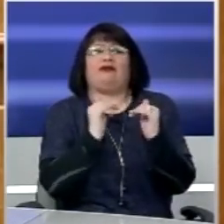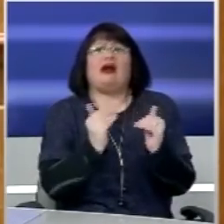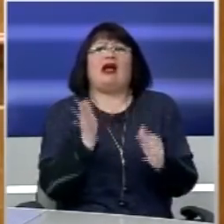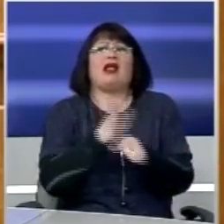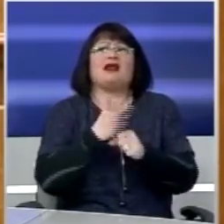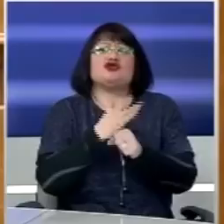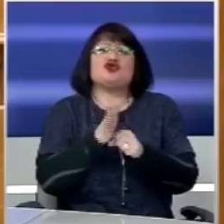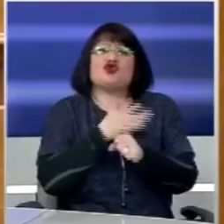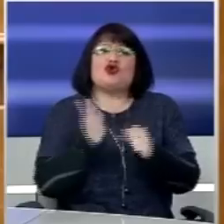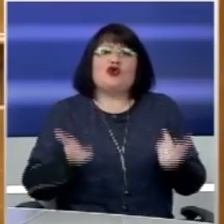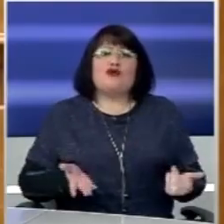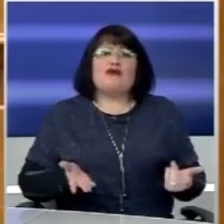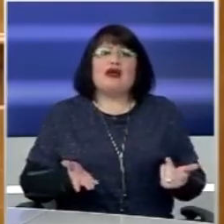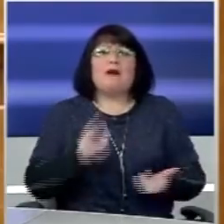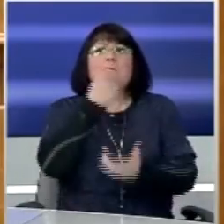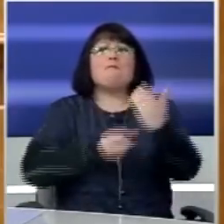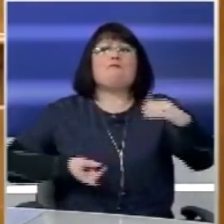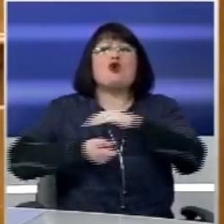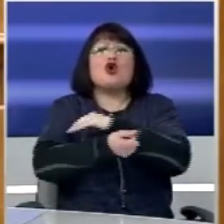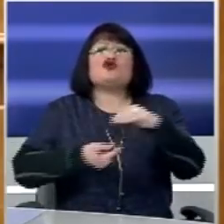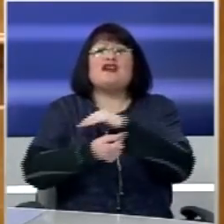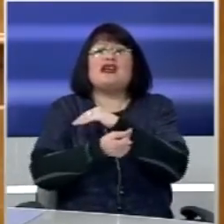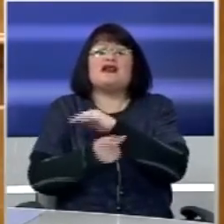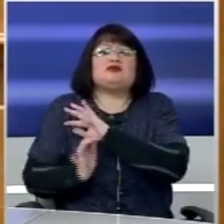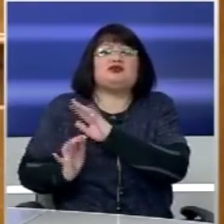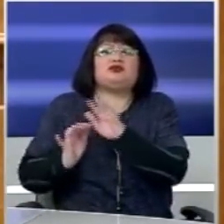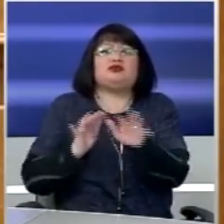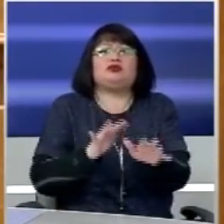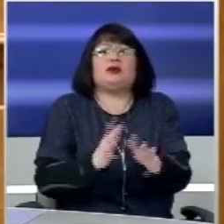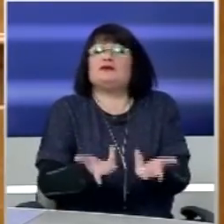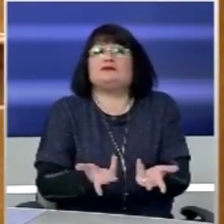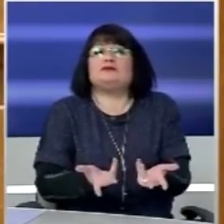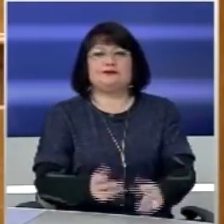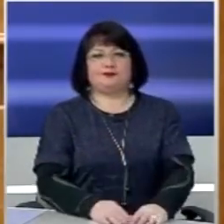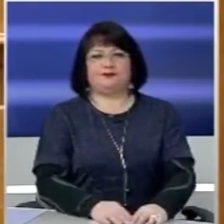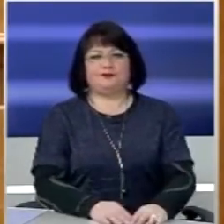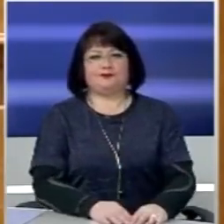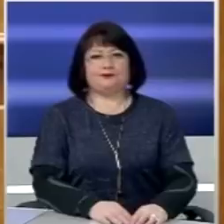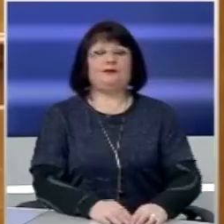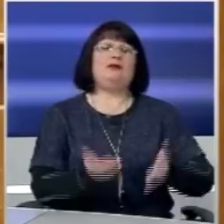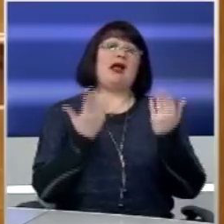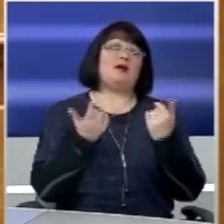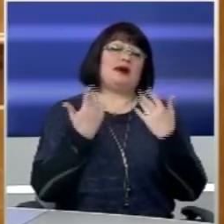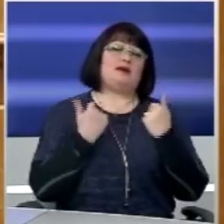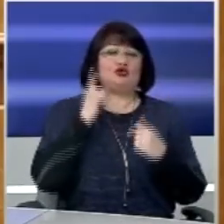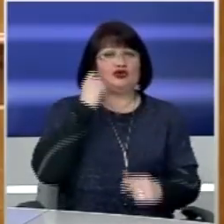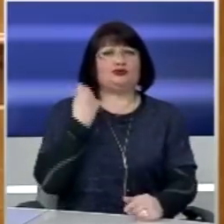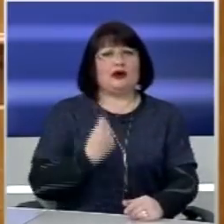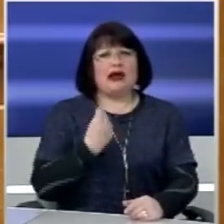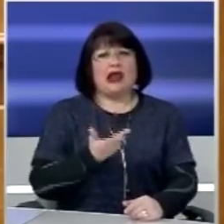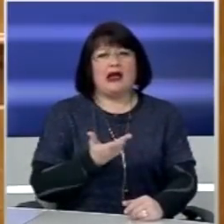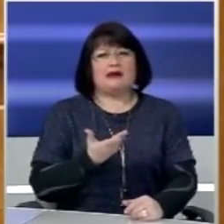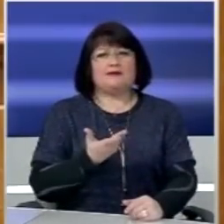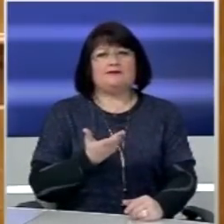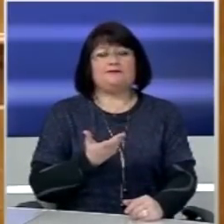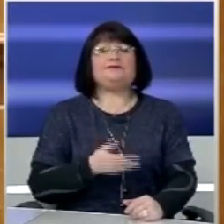όλεθρο και να φέρνουν προσφυγικά ρεύματα? Τίποτα από όλα αυτά δεν θα συμβεί και το ξέρετε όλοι σας πολύ καλά, και